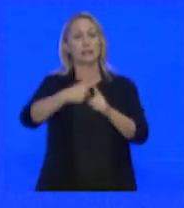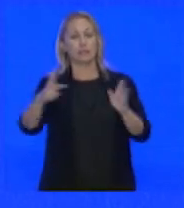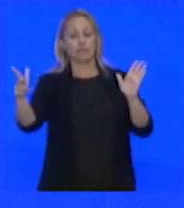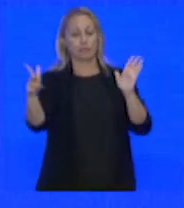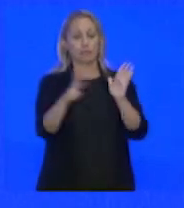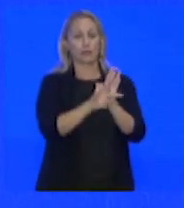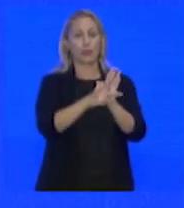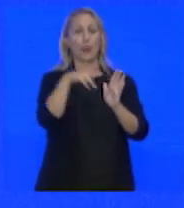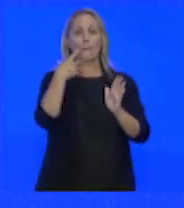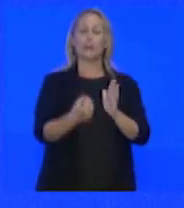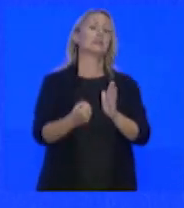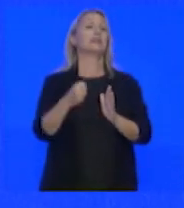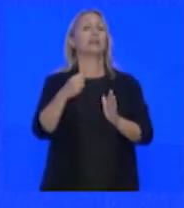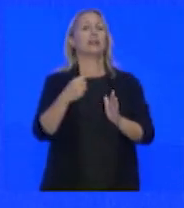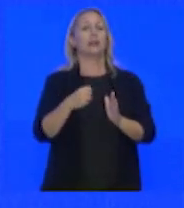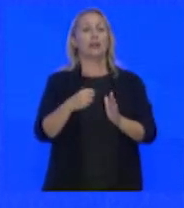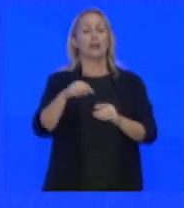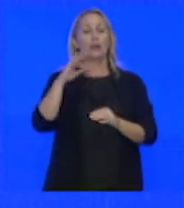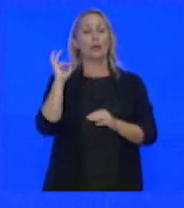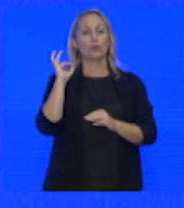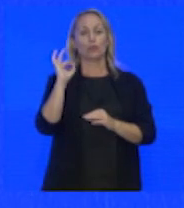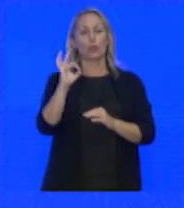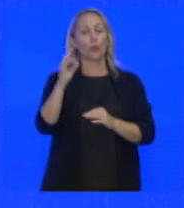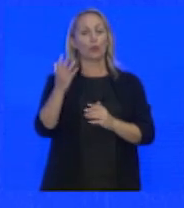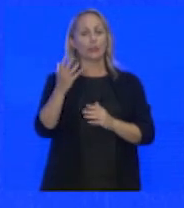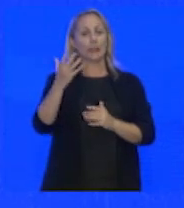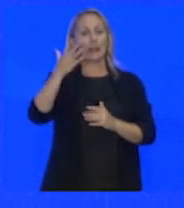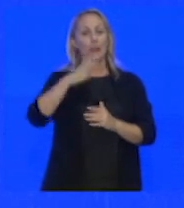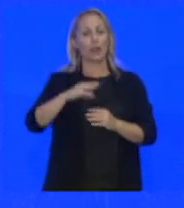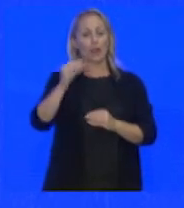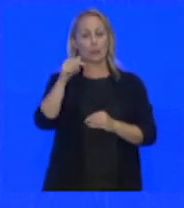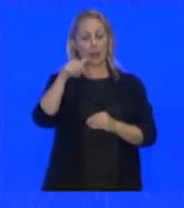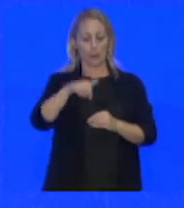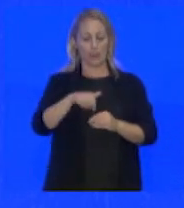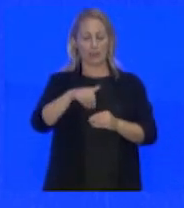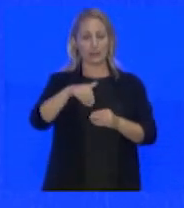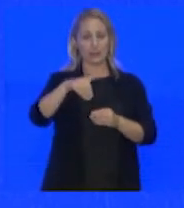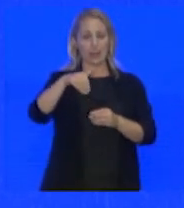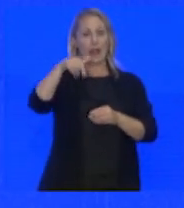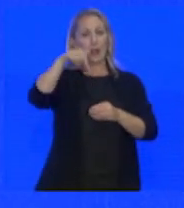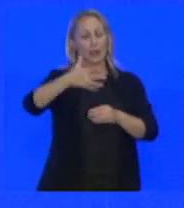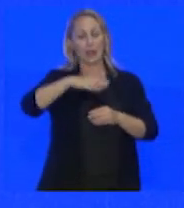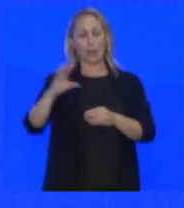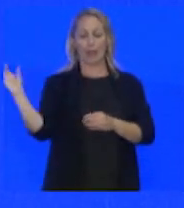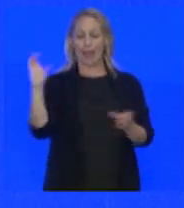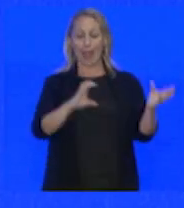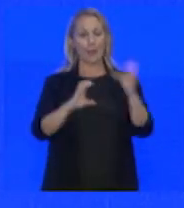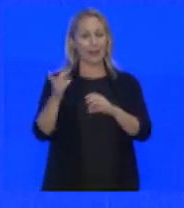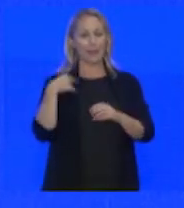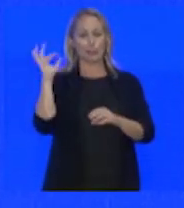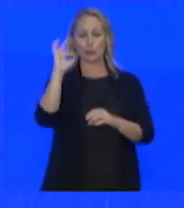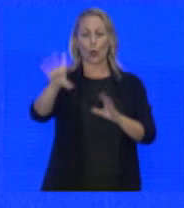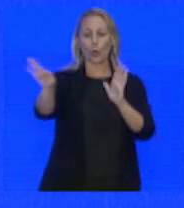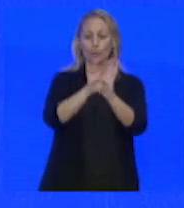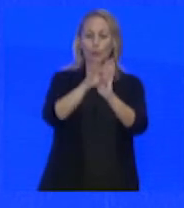και υπεραποσβέσεις με στόχο να αυξηθούν έμπρος το βαρός επενδύσεις και απασχόληση.